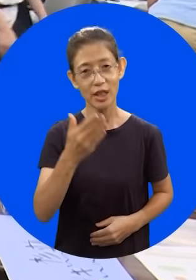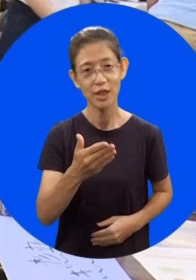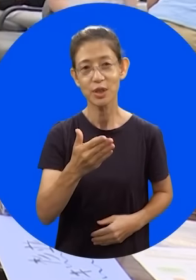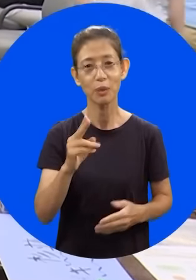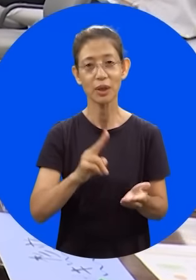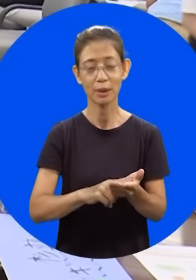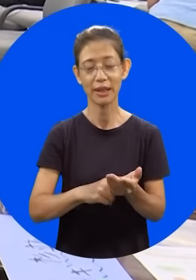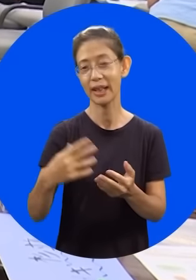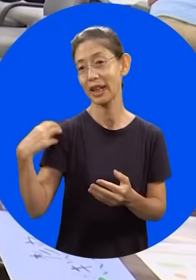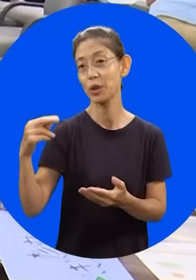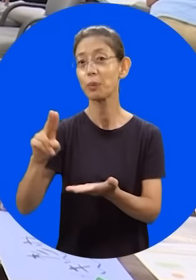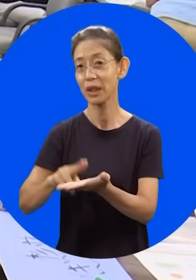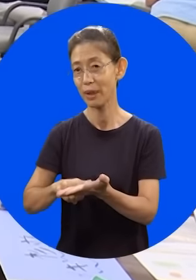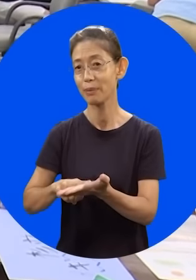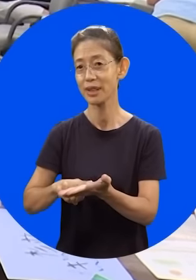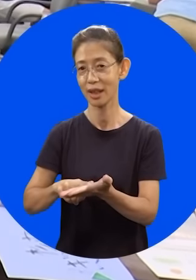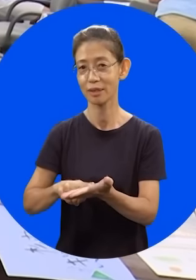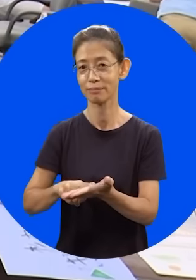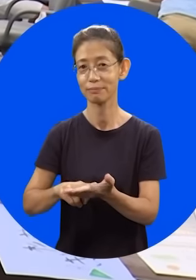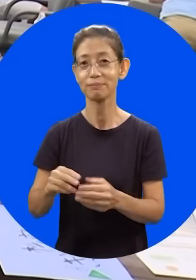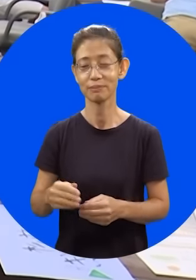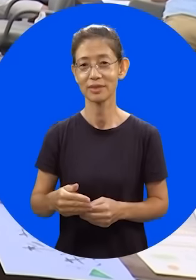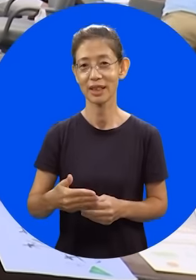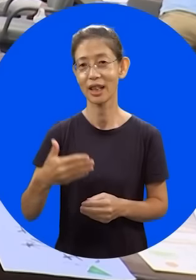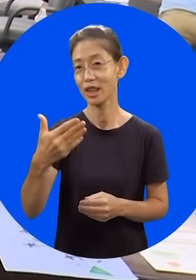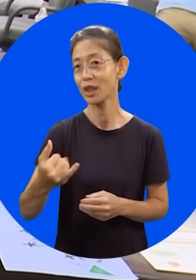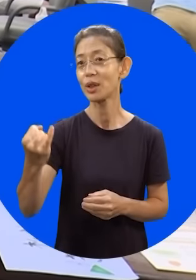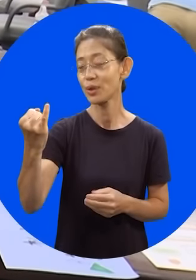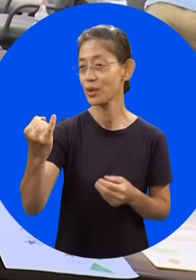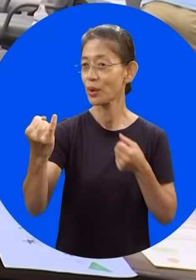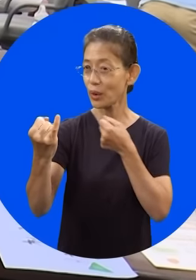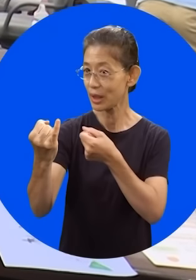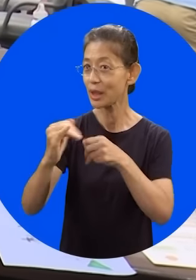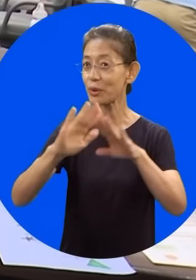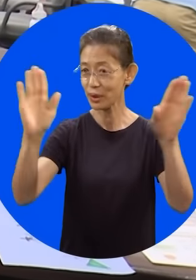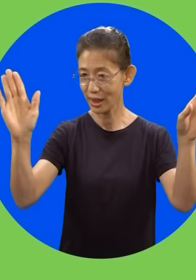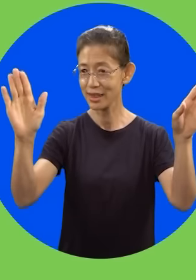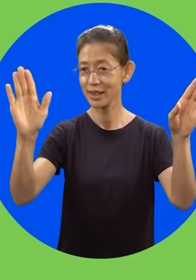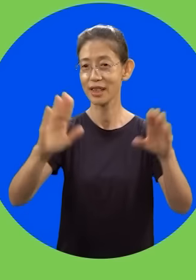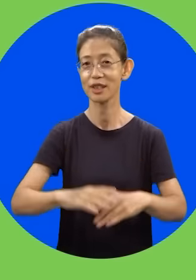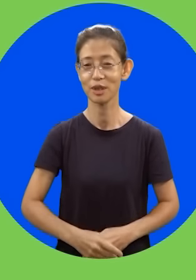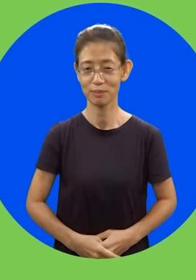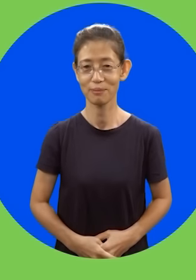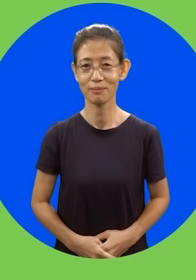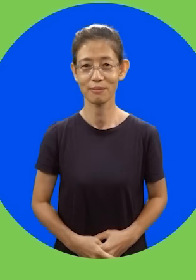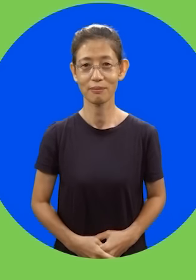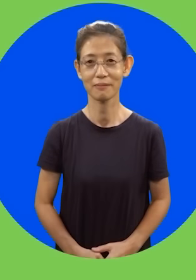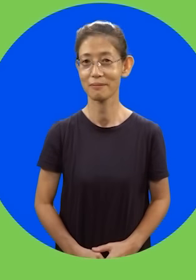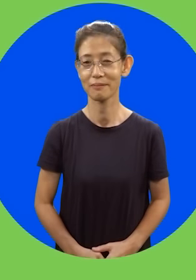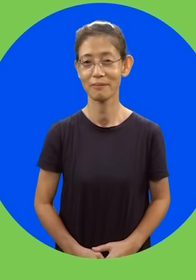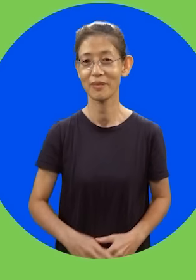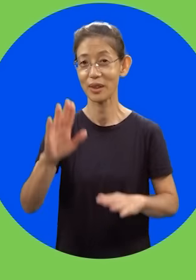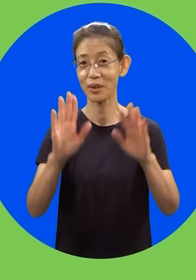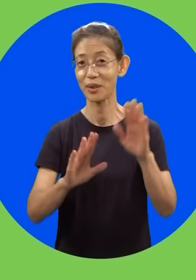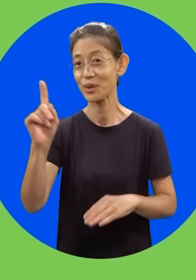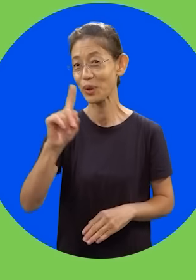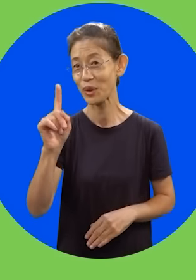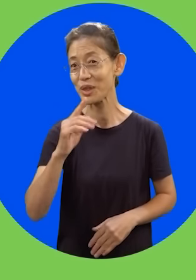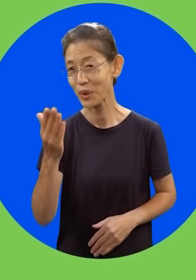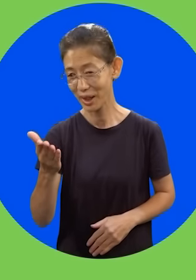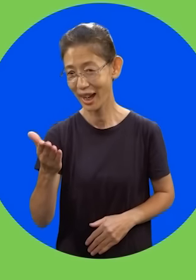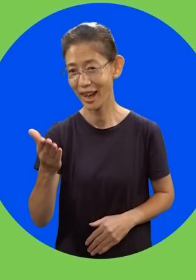。さあ、いよいよ区長へのインタビュー開始です。 さて、どんなインタ